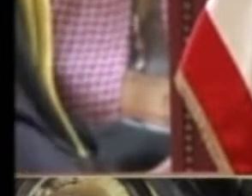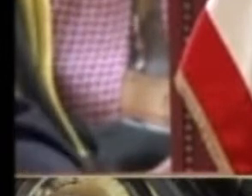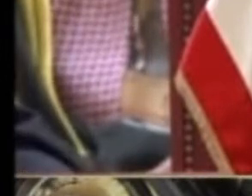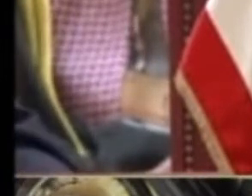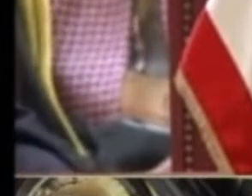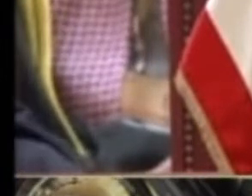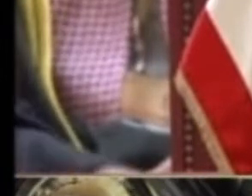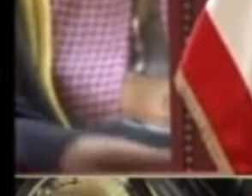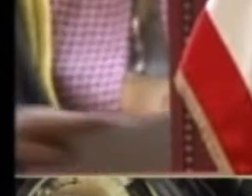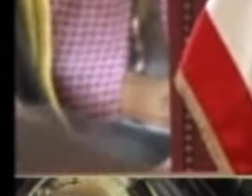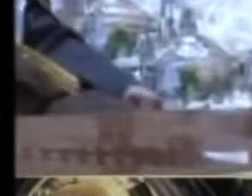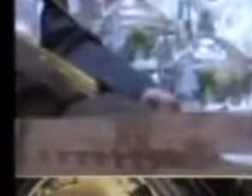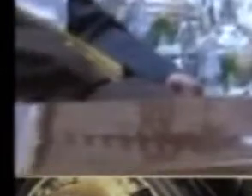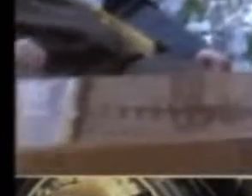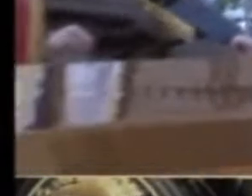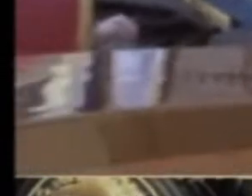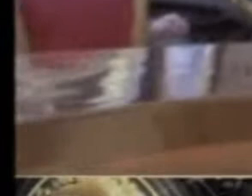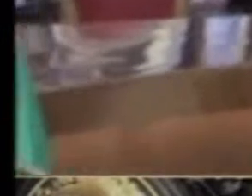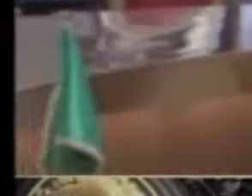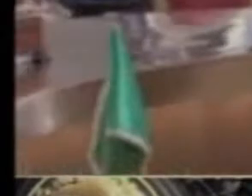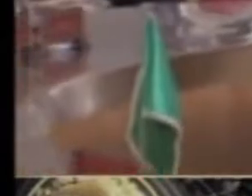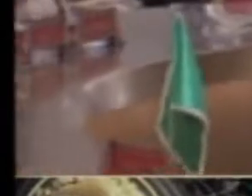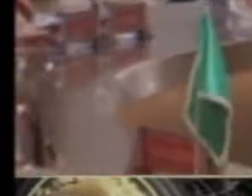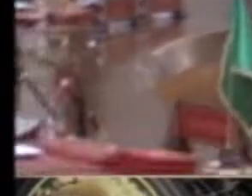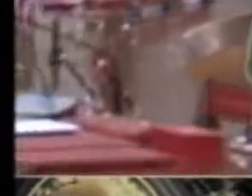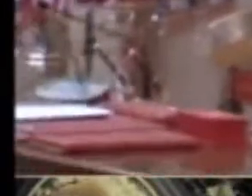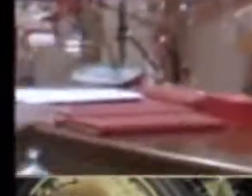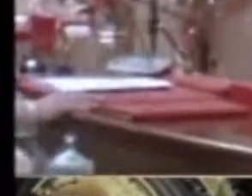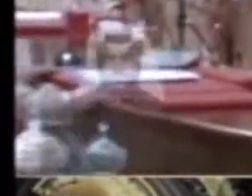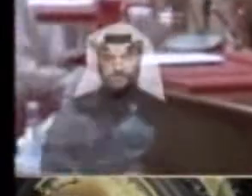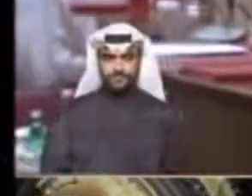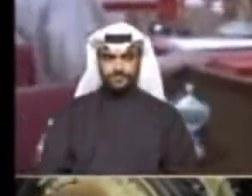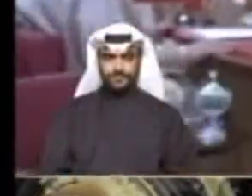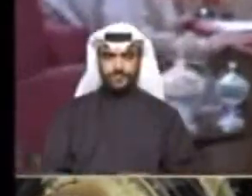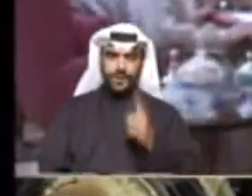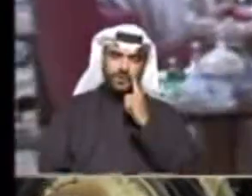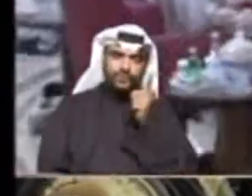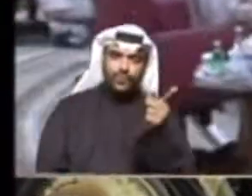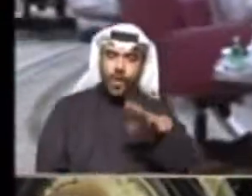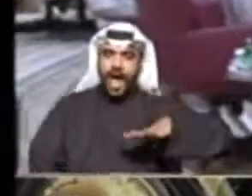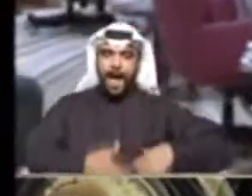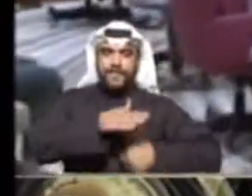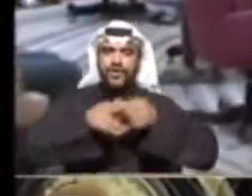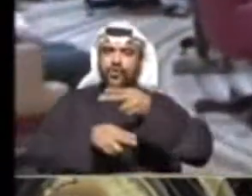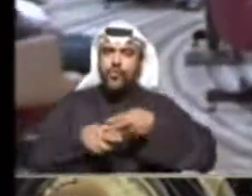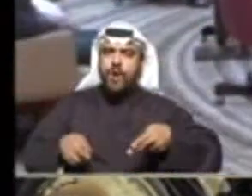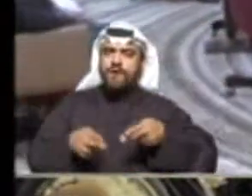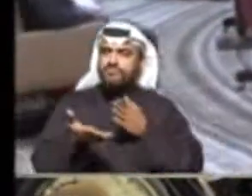ورعاه على الحفاظ على البيت الخليجي، ويؤكد مرارا على صلابة هذه